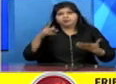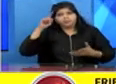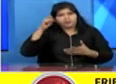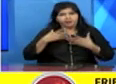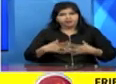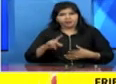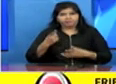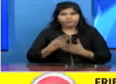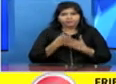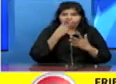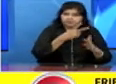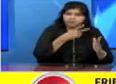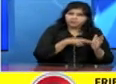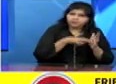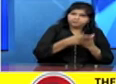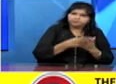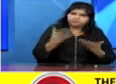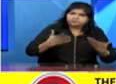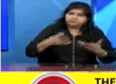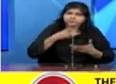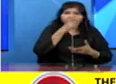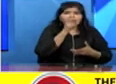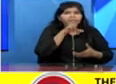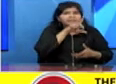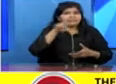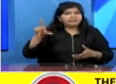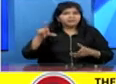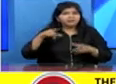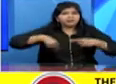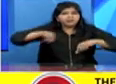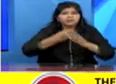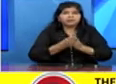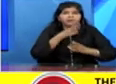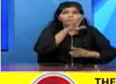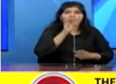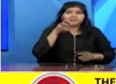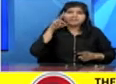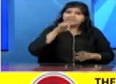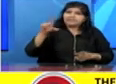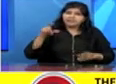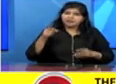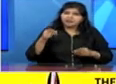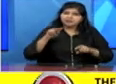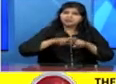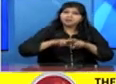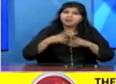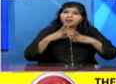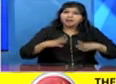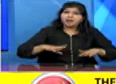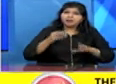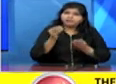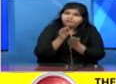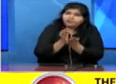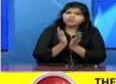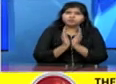है। इसी को देखते हुए ऐसे करीब 20 लाख साथियों के लिए 50 लाख रुपए तक के स्वास्थ्य बीमा की घोषणा